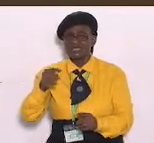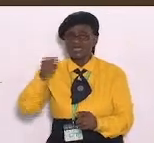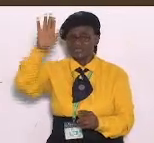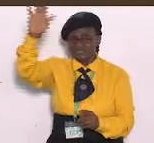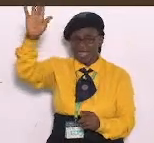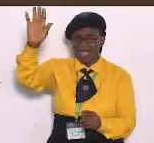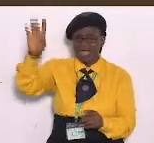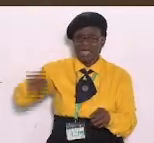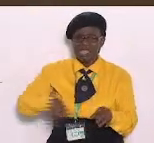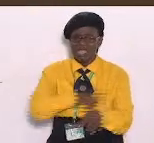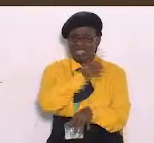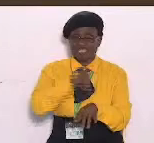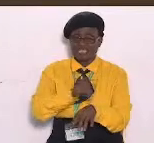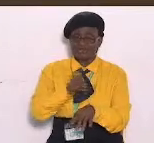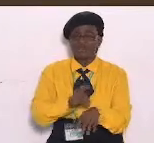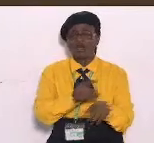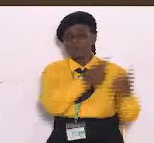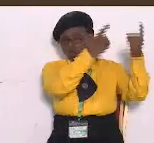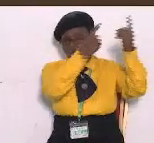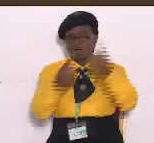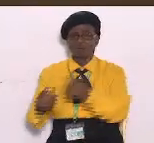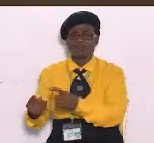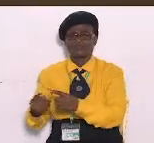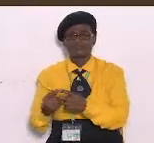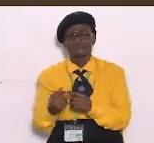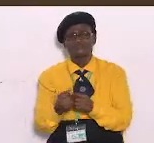a dit que ton règne